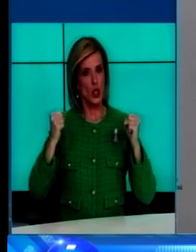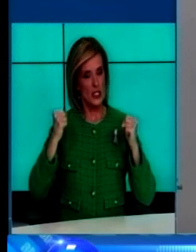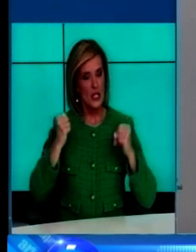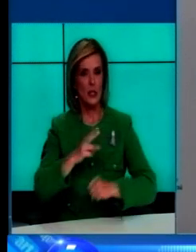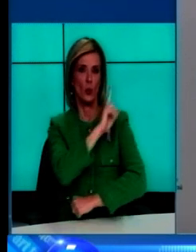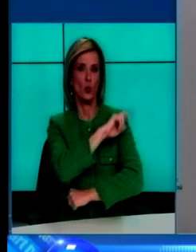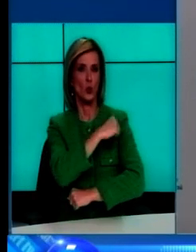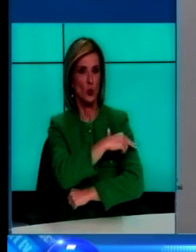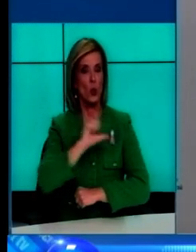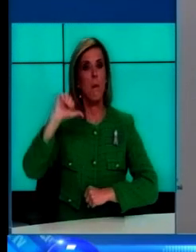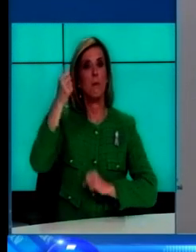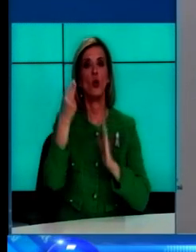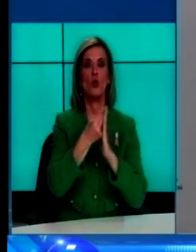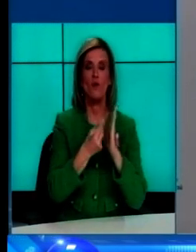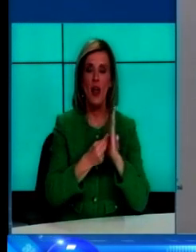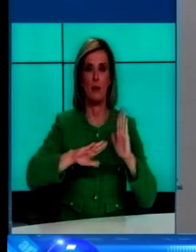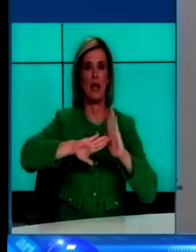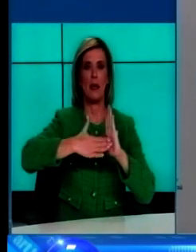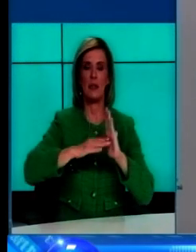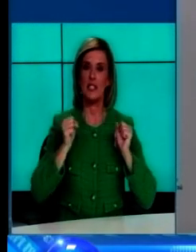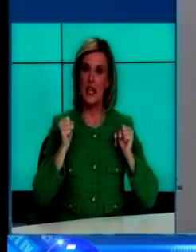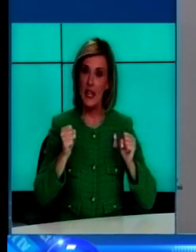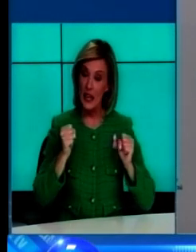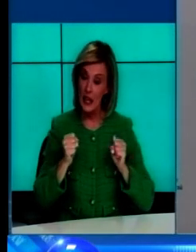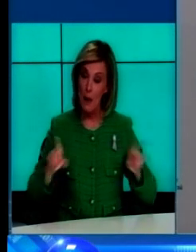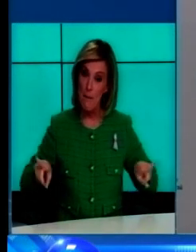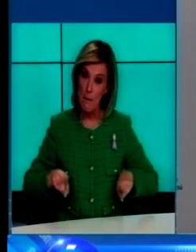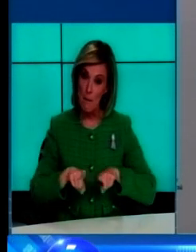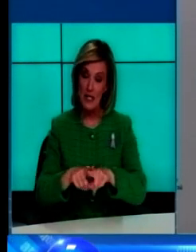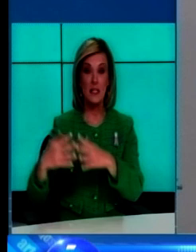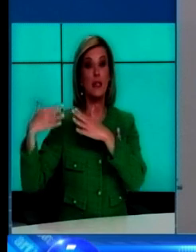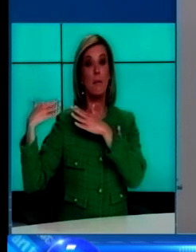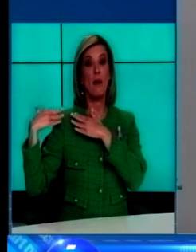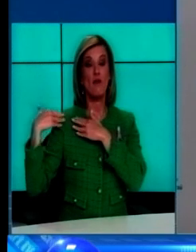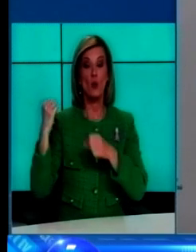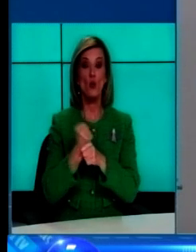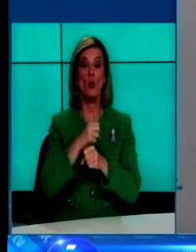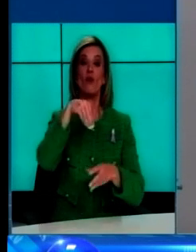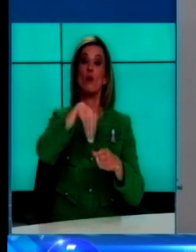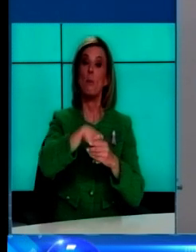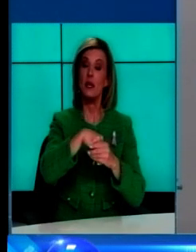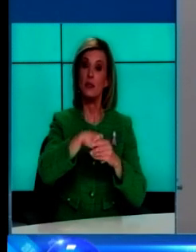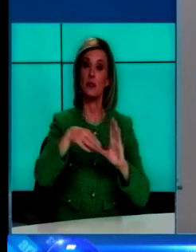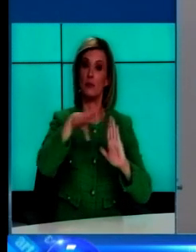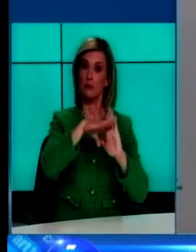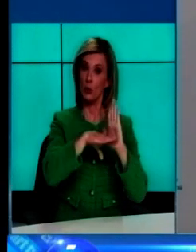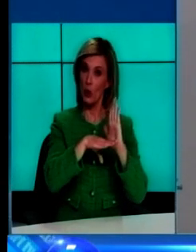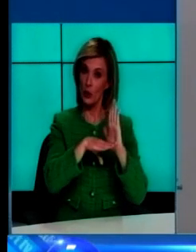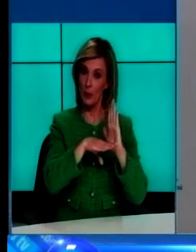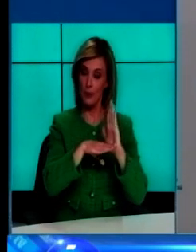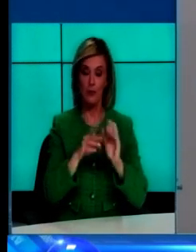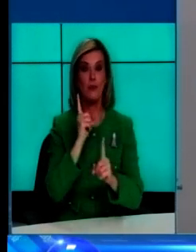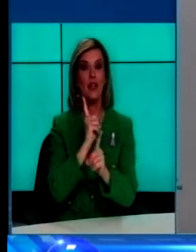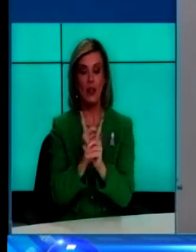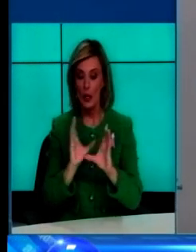Υγείας και Υπηρεσιών Υγείας και φυσικά τους υπεύθυνους του εμβολιαστικού προγράμματος, της Επιδημιολογικής Ομάδας του